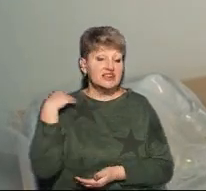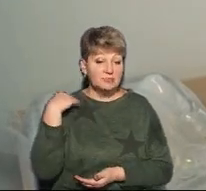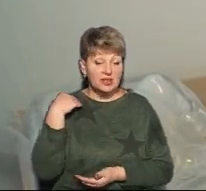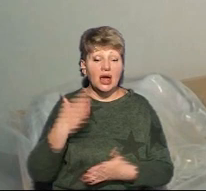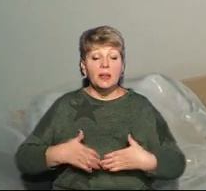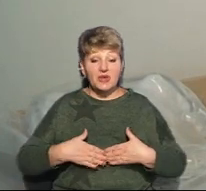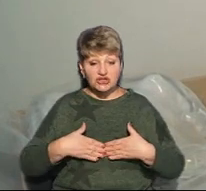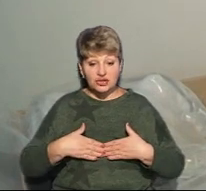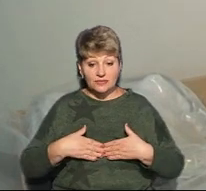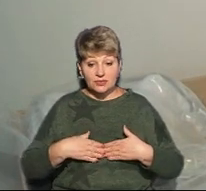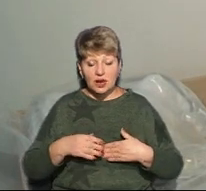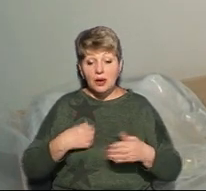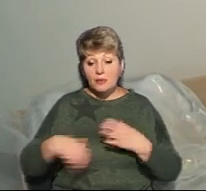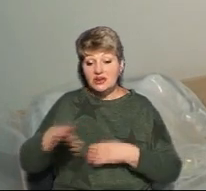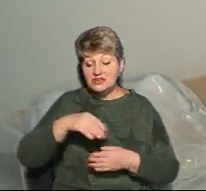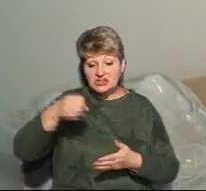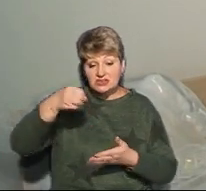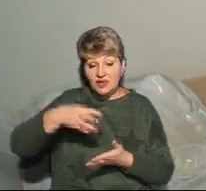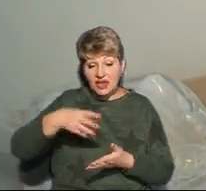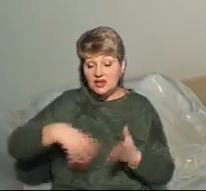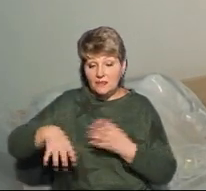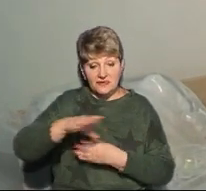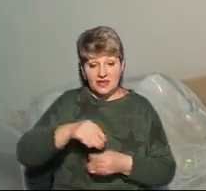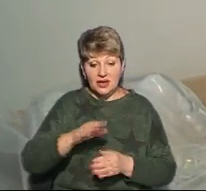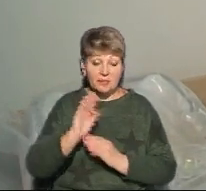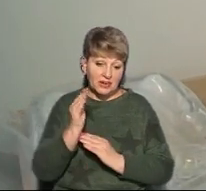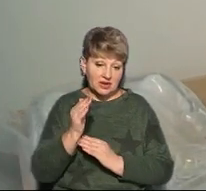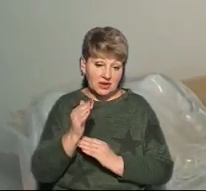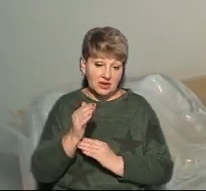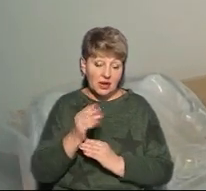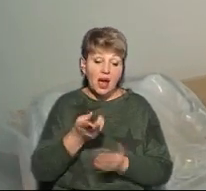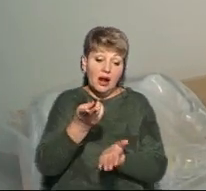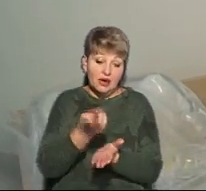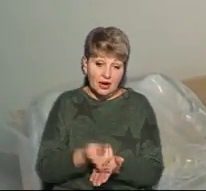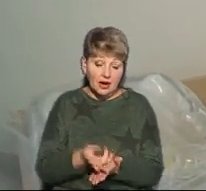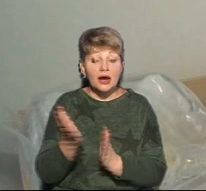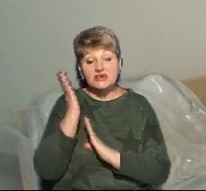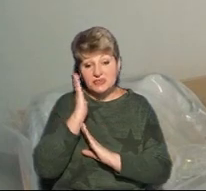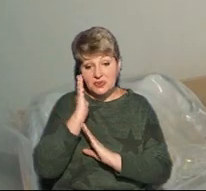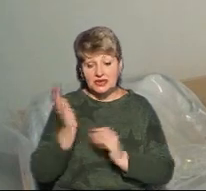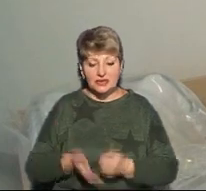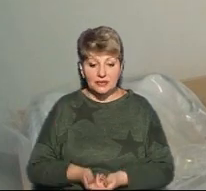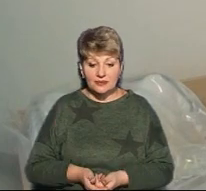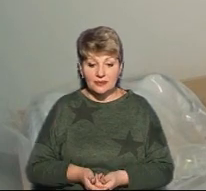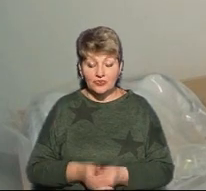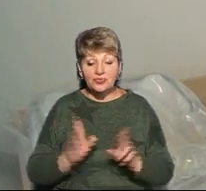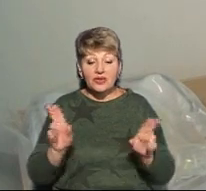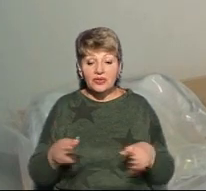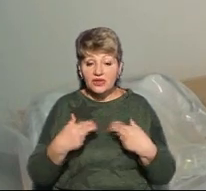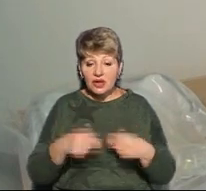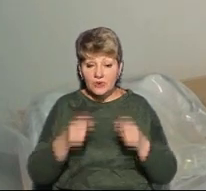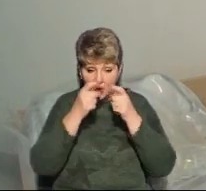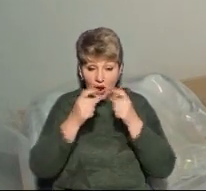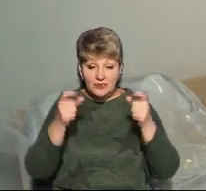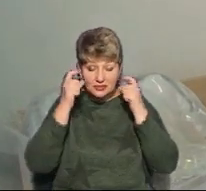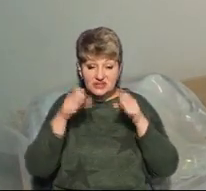на животику. Тобто ми відсвічуємо з усіх сторін малишей. І от воно собі лягає і тут спить. Не треба окуляри